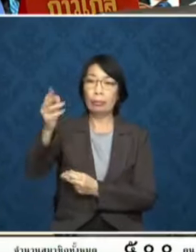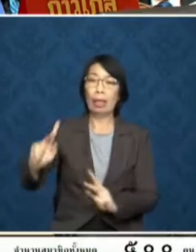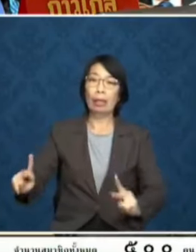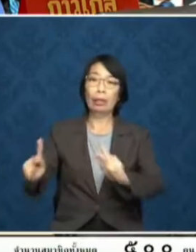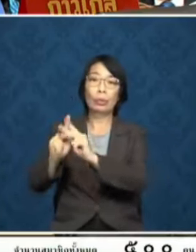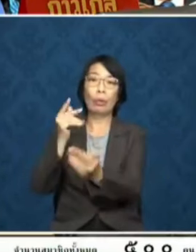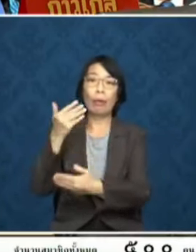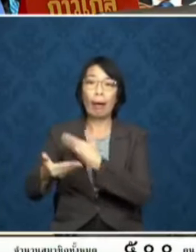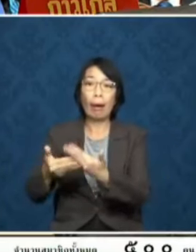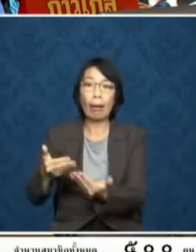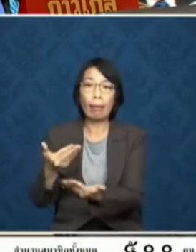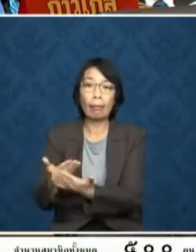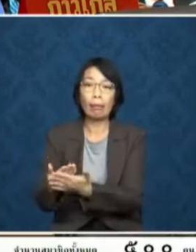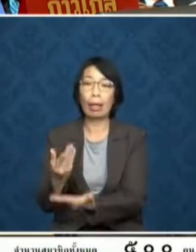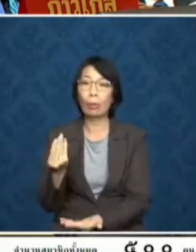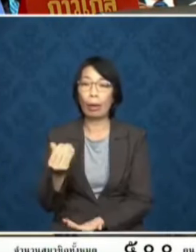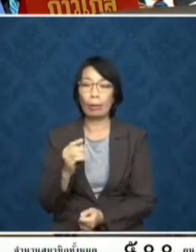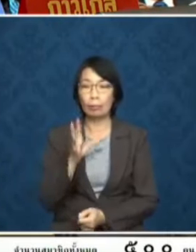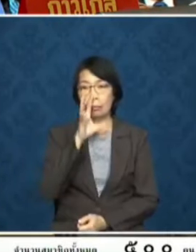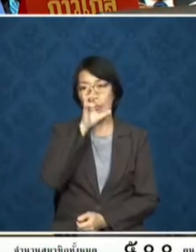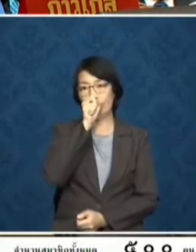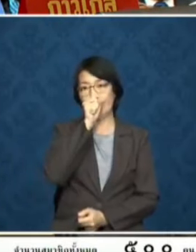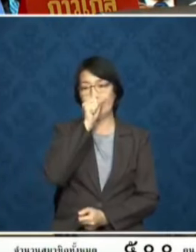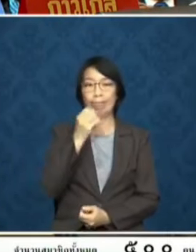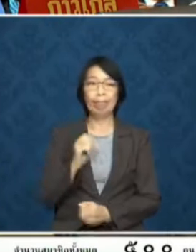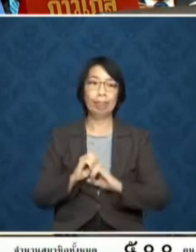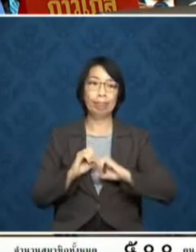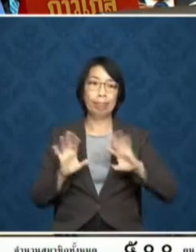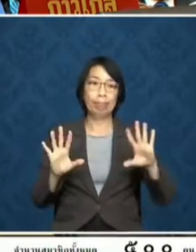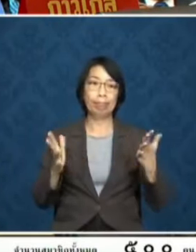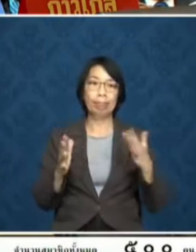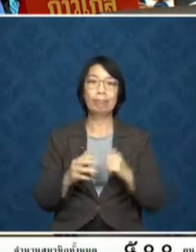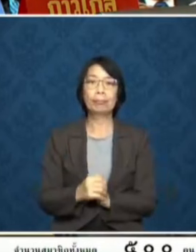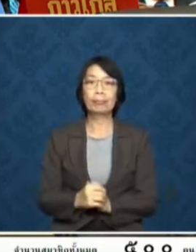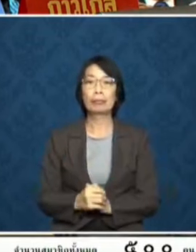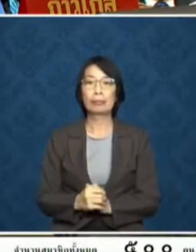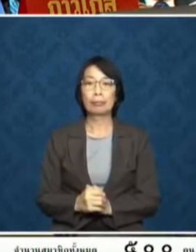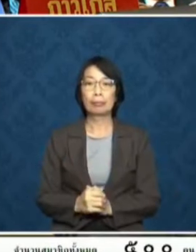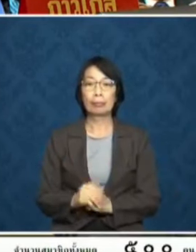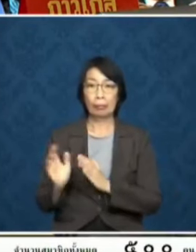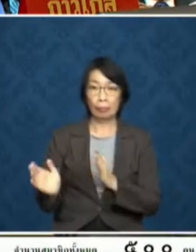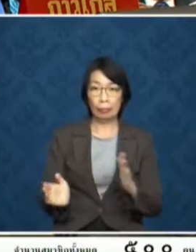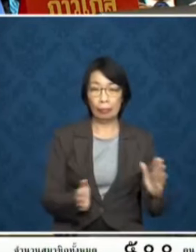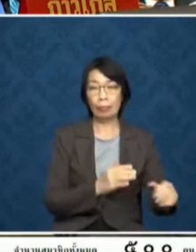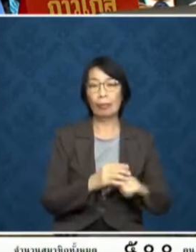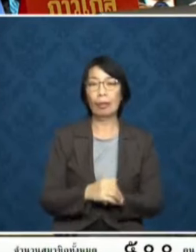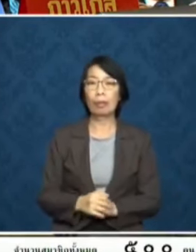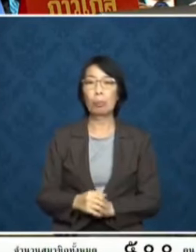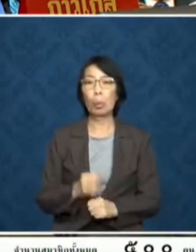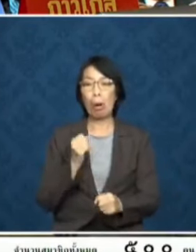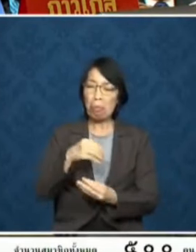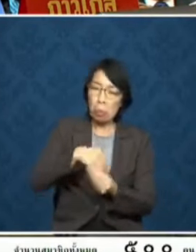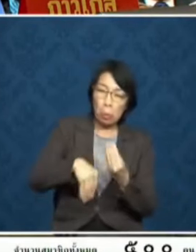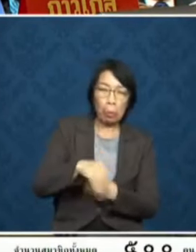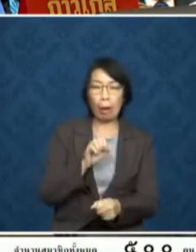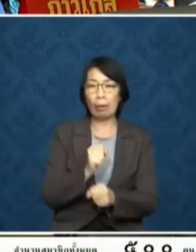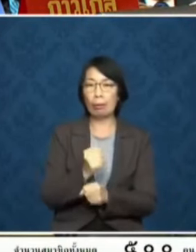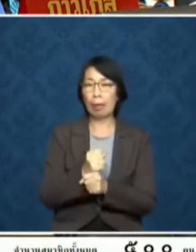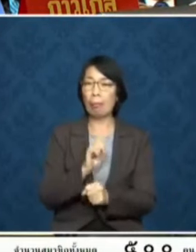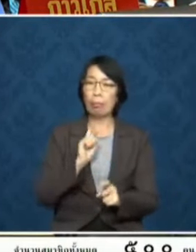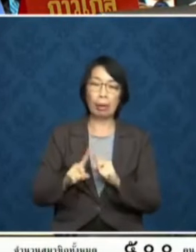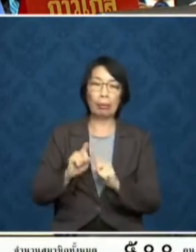ท่าไหร่ก็ไม่มีการชี้แจงท่านประธานคะธุรกิจเสนาพาณิชย์ของกองทัพที่ดิฉันได้อภิปรายไปทั้งหม